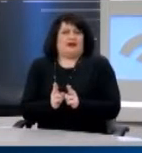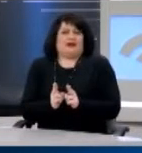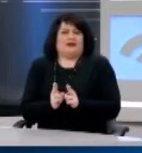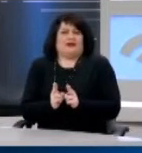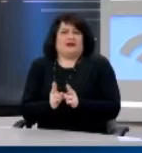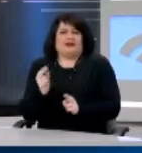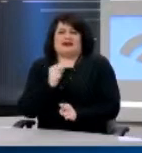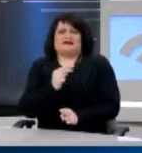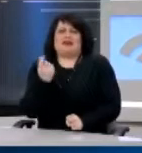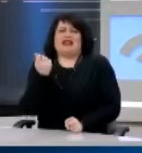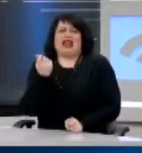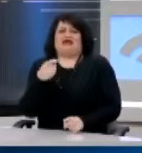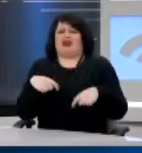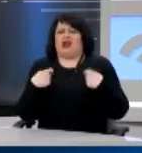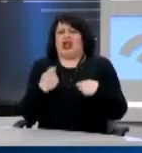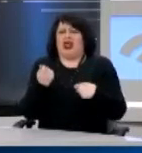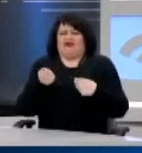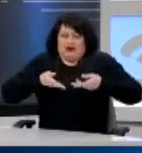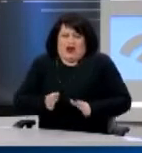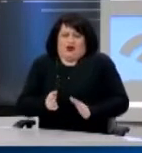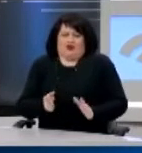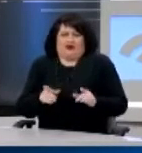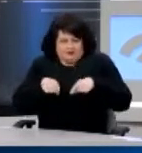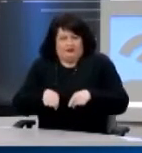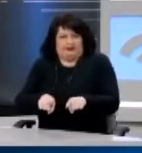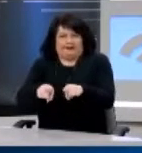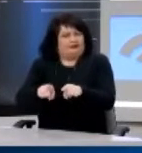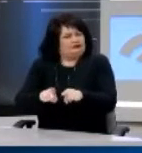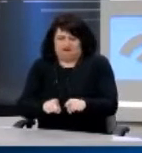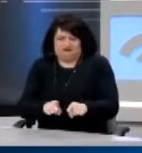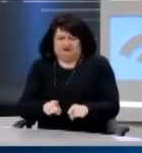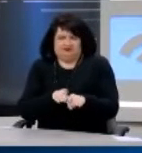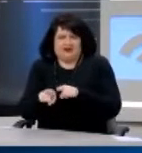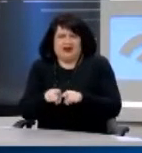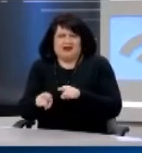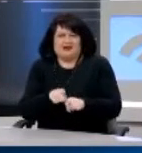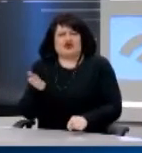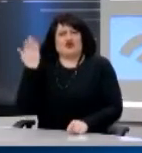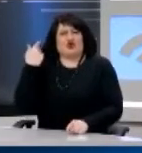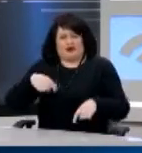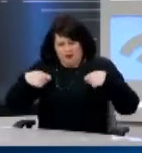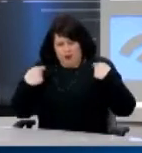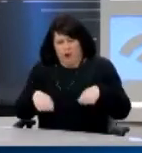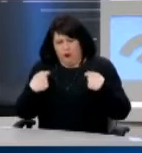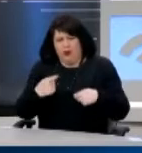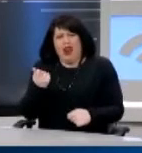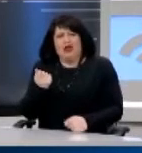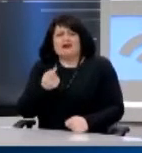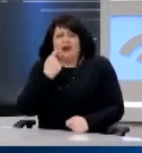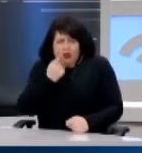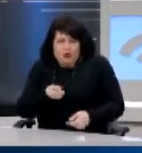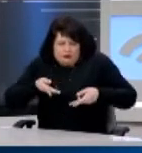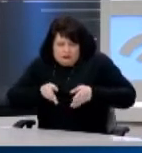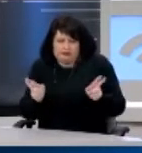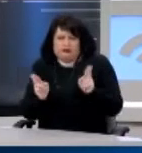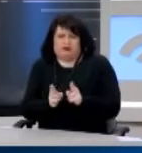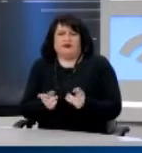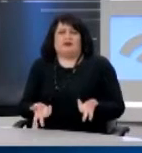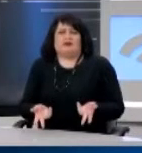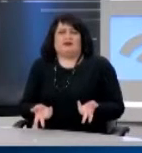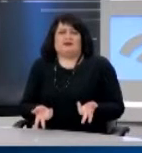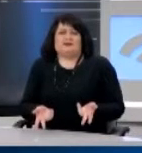και μεγάλης Ελλάδας, της οικονομίας που άνθιζε, είχαμε αυτά τα φαινόμενα. Διότι το έγκλημα στη χώρα, λοιπόν, δεν είναι μόνο